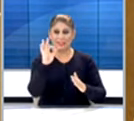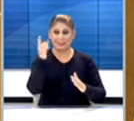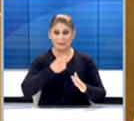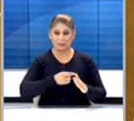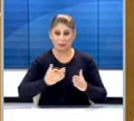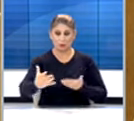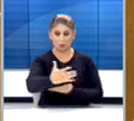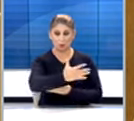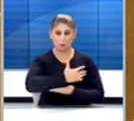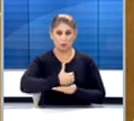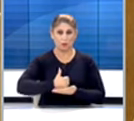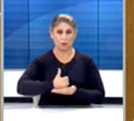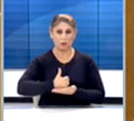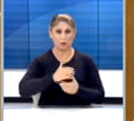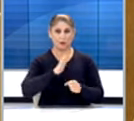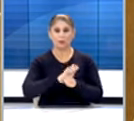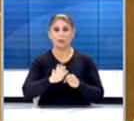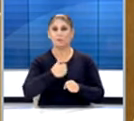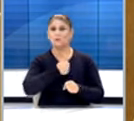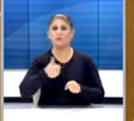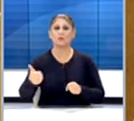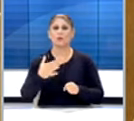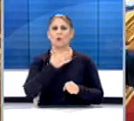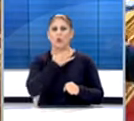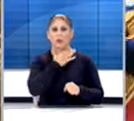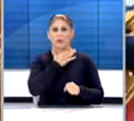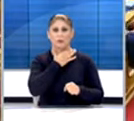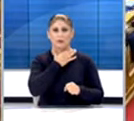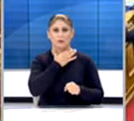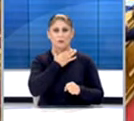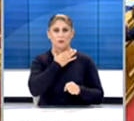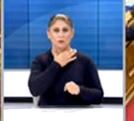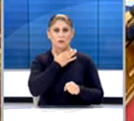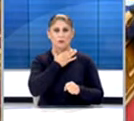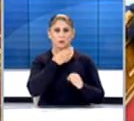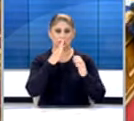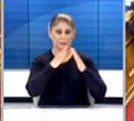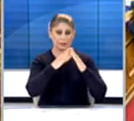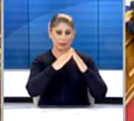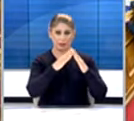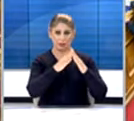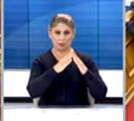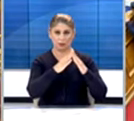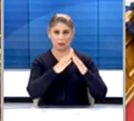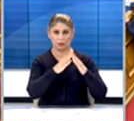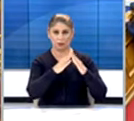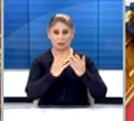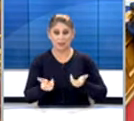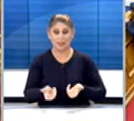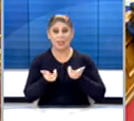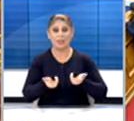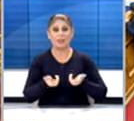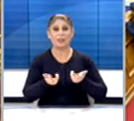τους για να καλύψουν τις ανάγκες της στέγασης και της